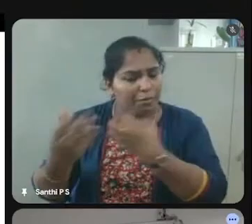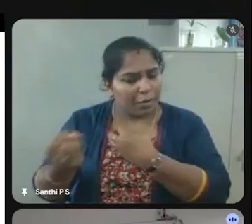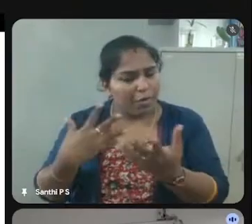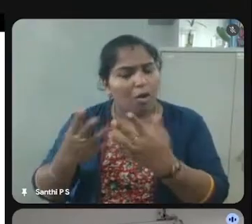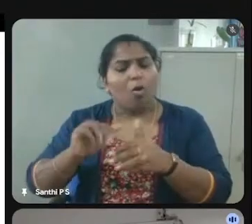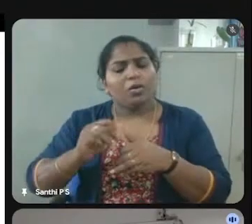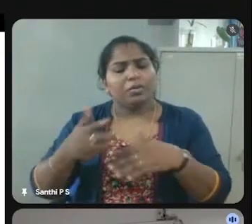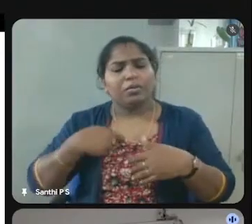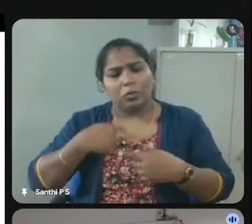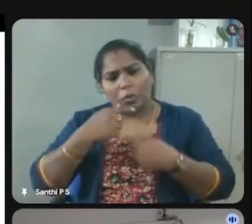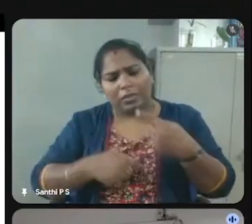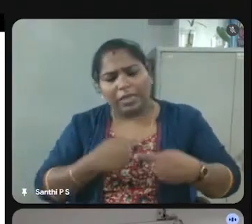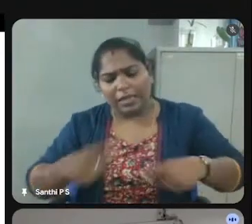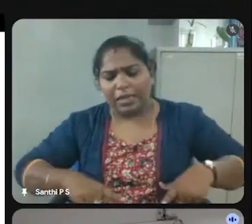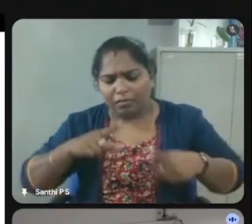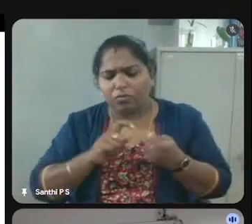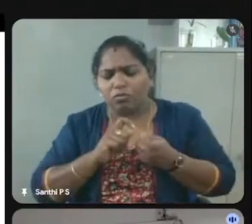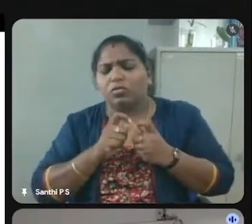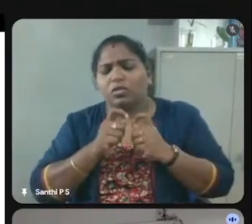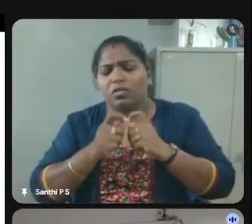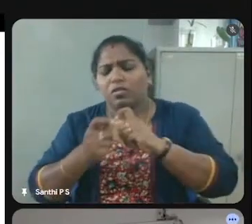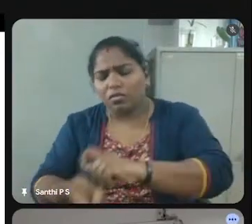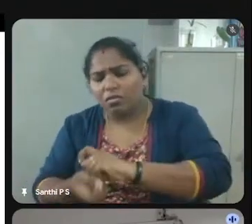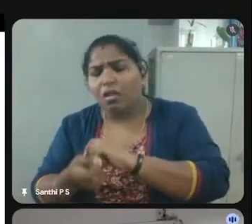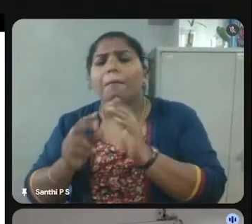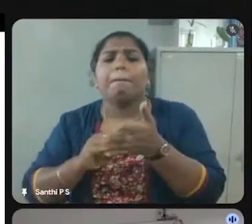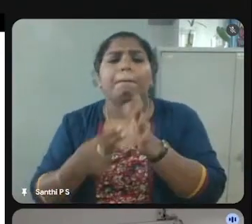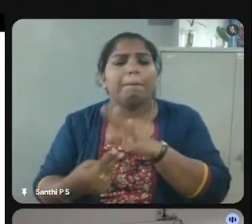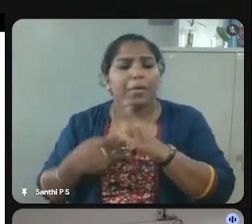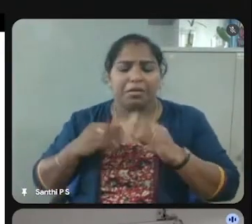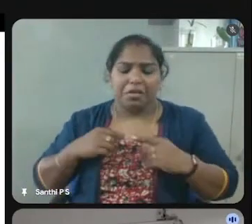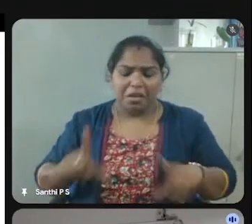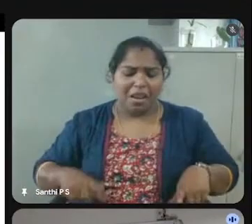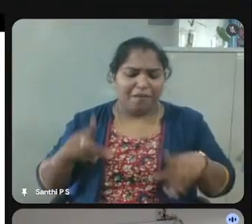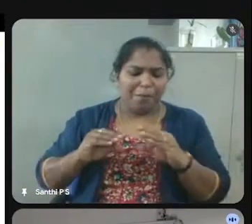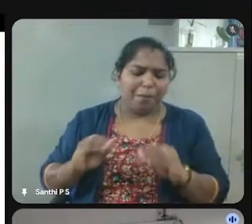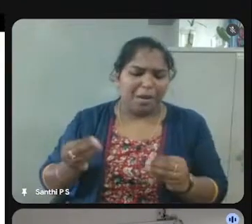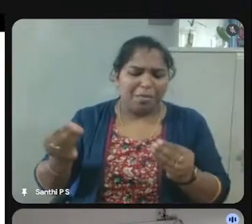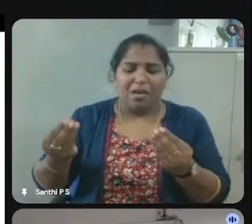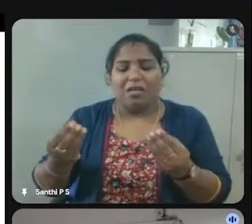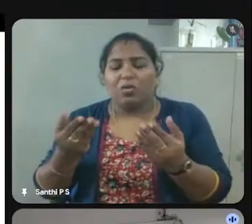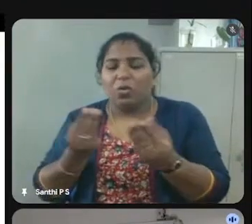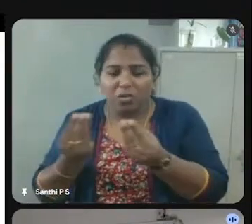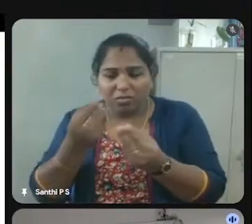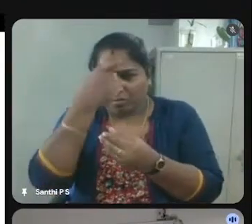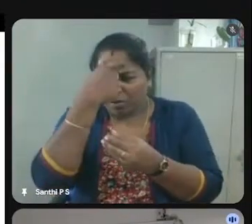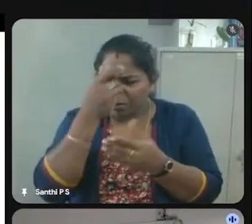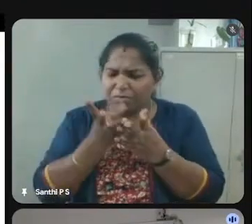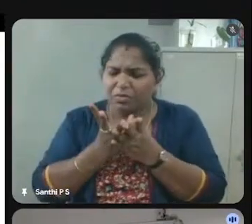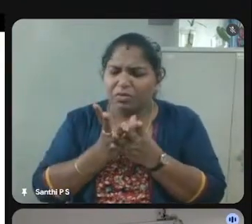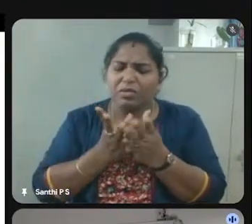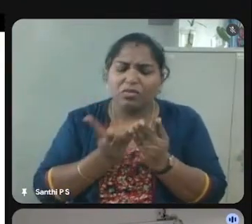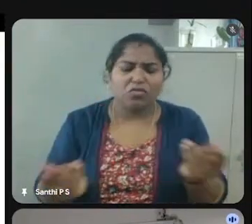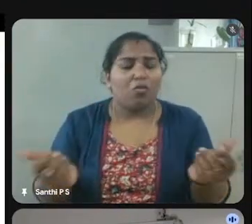മാറ്റം ആ മാനസികാരോഗ്യ പ്രശ്നത്തിനെ നമുക്ക് ഏകദേശം ഒരു പരിധി വരെയെങ്കിലും നമുക്ക് മാറ്റാൻ പറ്റും. അത് പ്രോപ്പറായിട്ട്